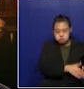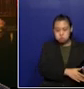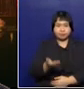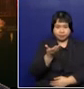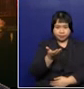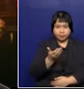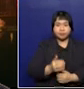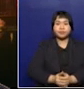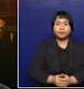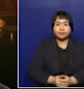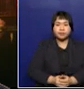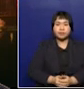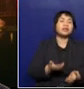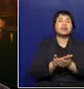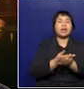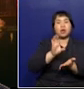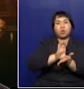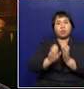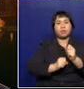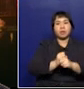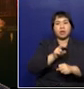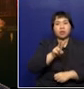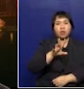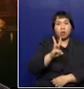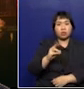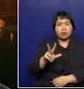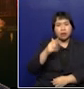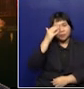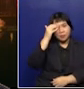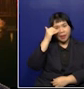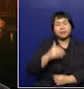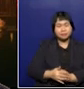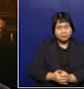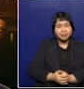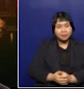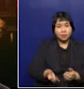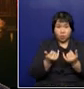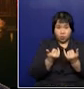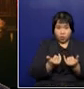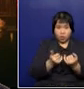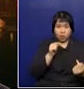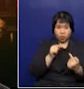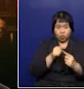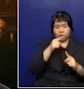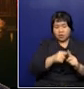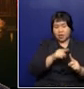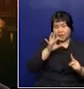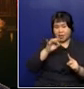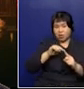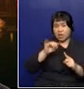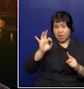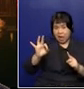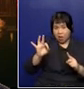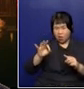นี้เรามาว่าเรื่องงบ63ก่อนนะฮะทำไมต้องพูดเรื่องงบ63ฮะเพราะวันนี้เป็นวันที่9เดือน9ฮะ